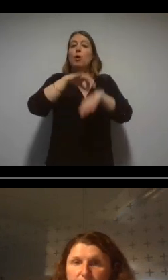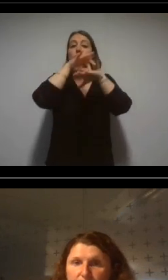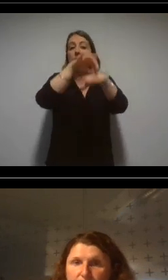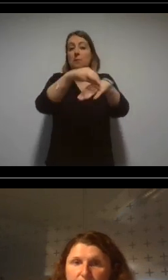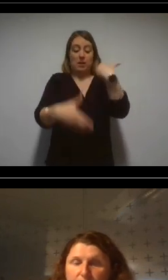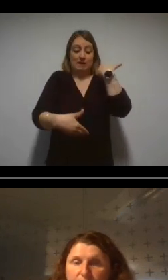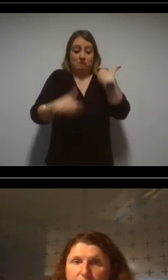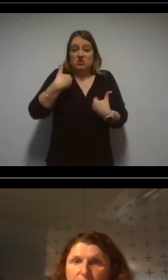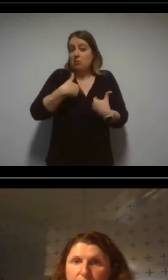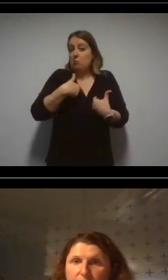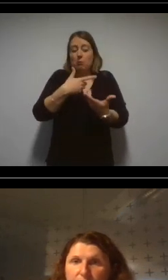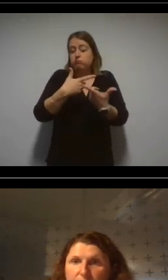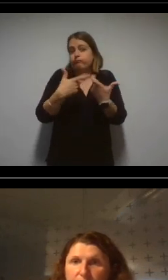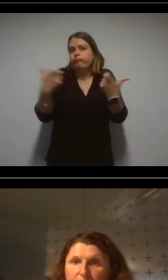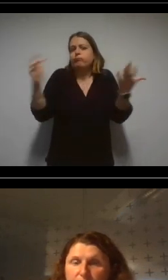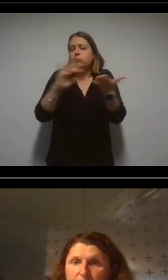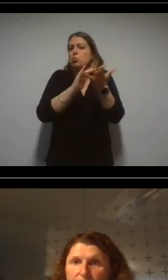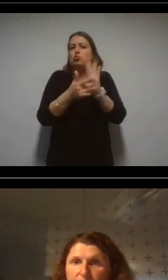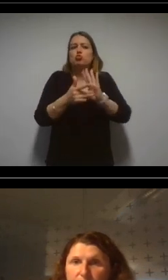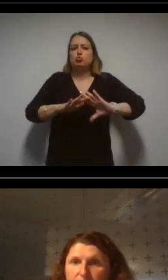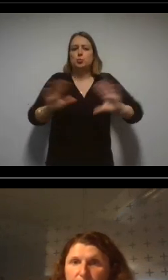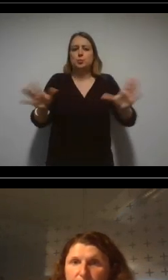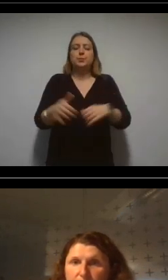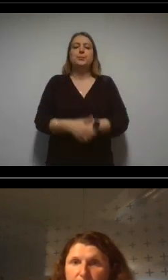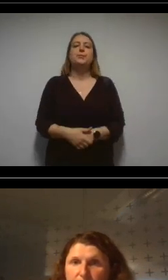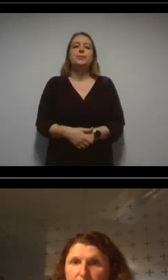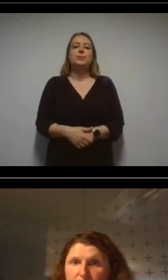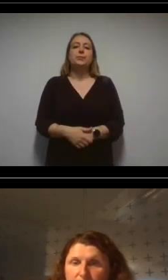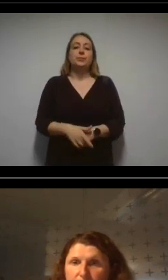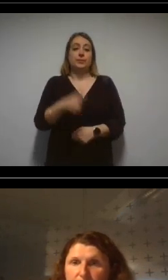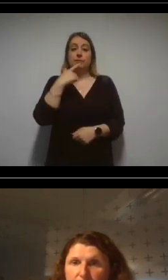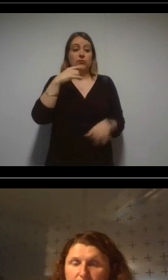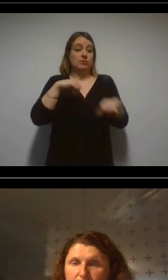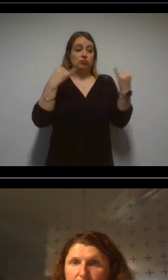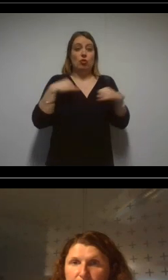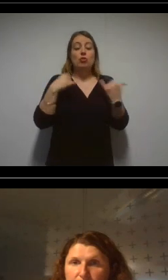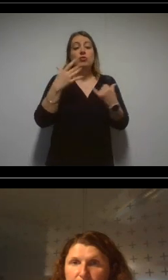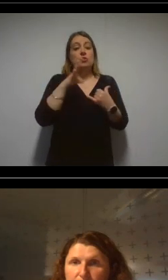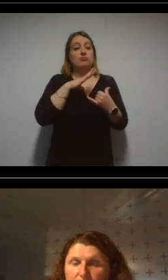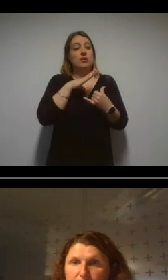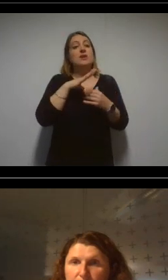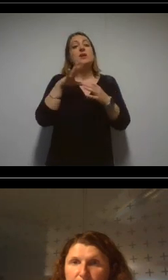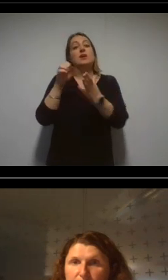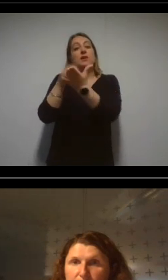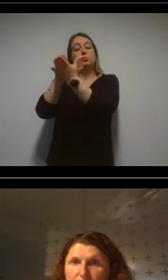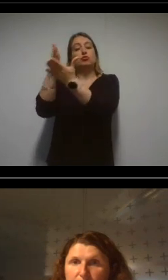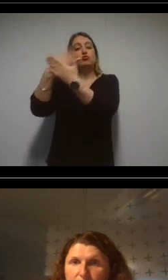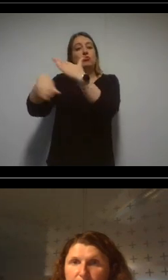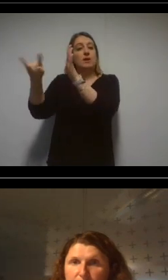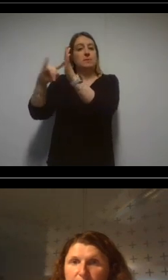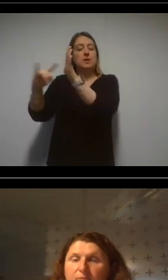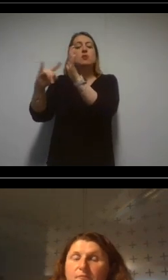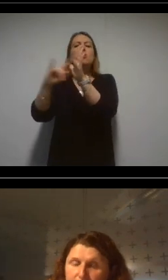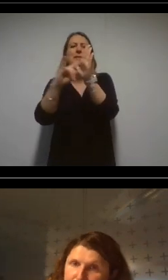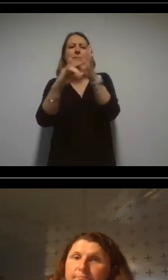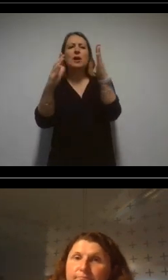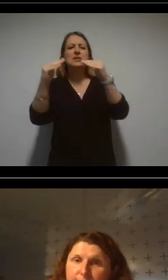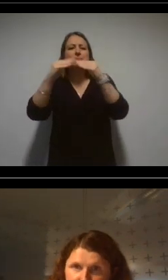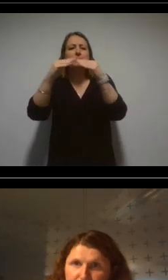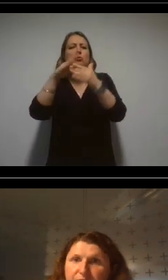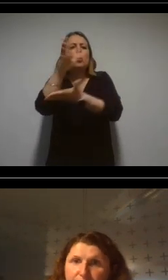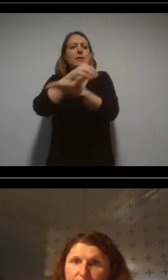handicap. Il s'agit de jeunes qui ont un dossier à la MDPH, c'est ça qui compte. Alors la MDPH, c'est la Maison départementale des personnes